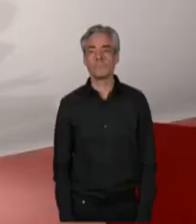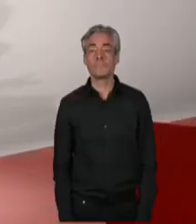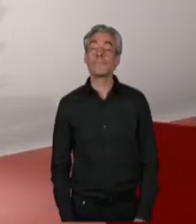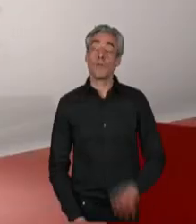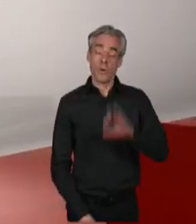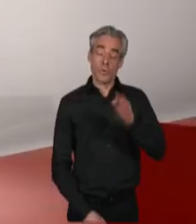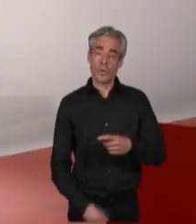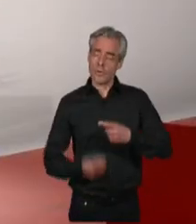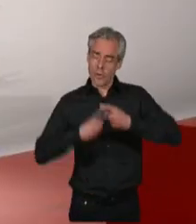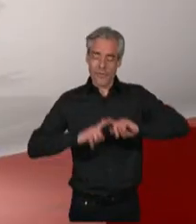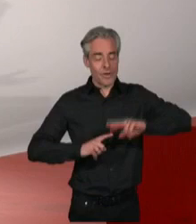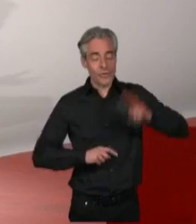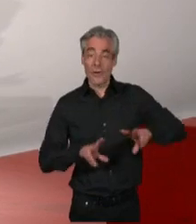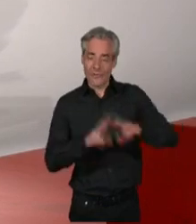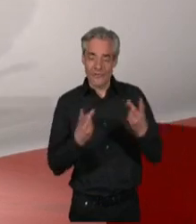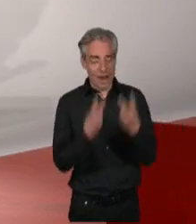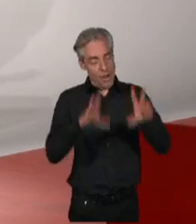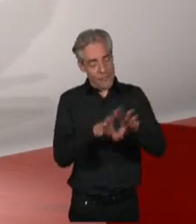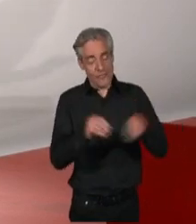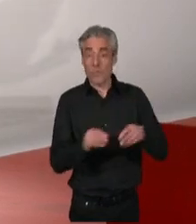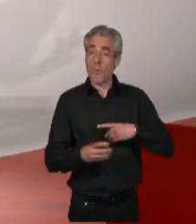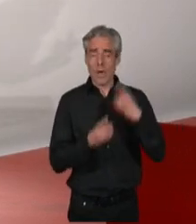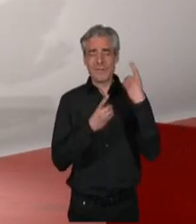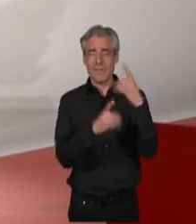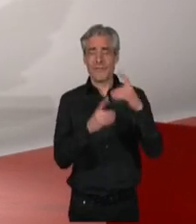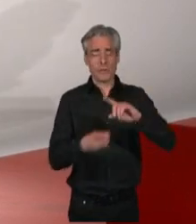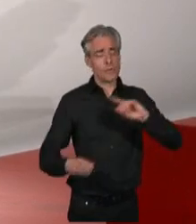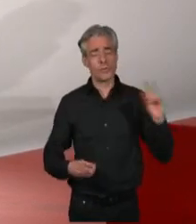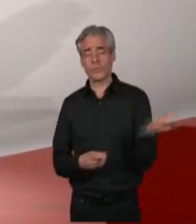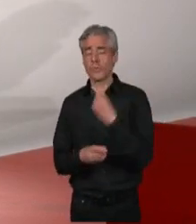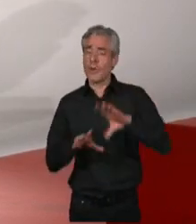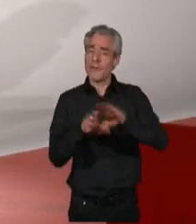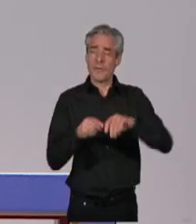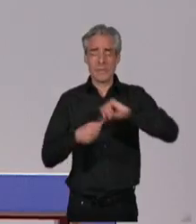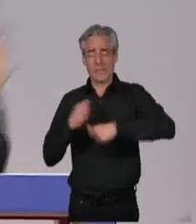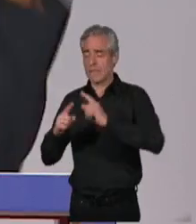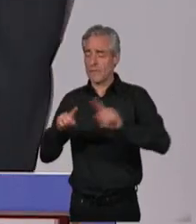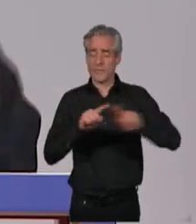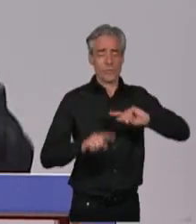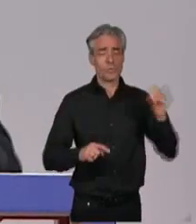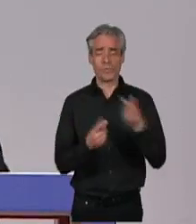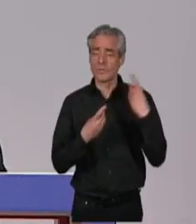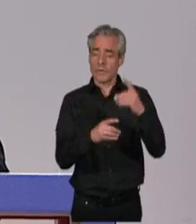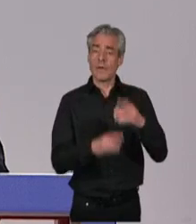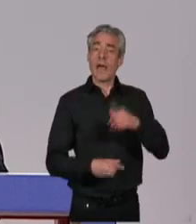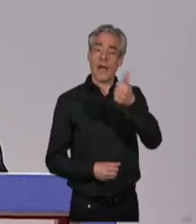Oui, je crois à la famille. Je défendrai toutes les familles, mais avec